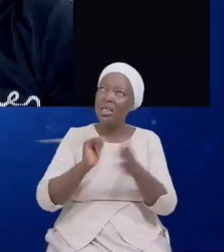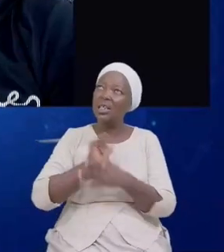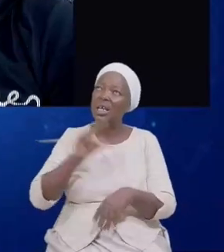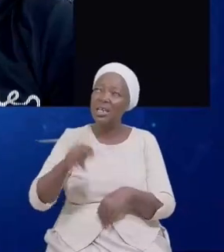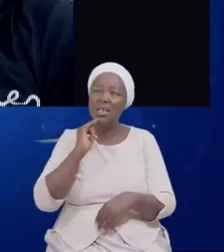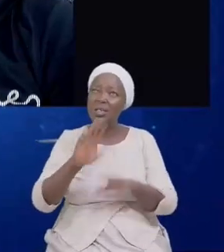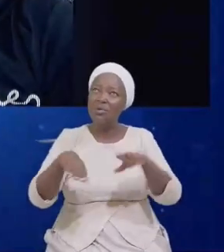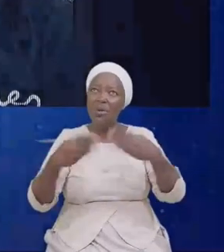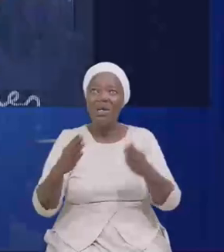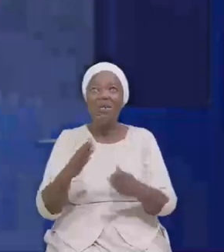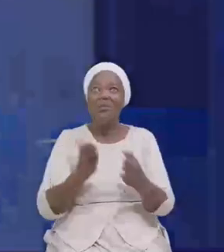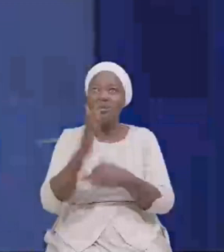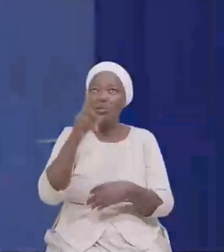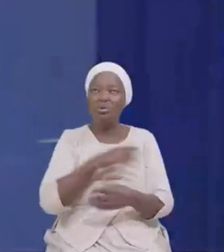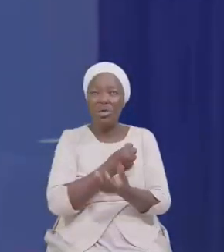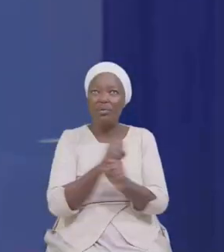pourvue,